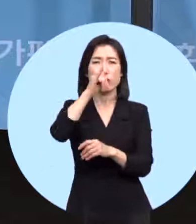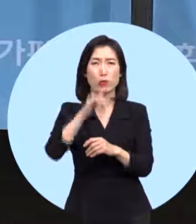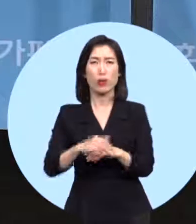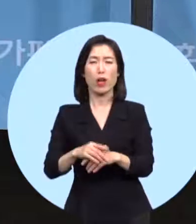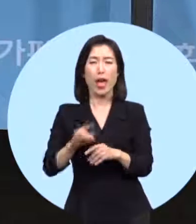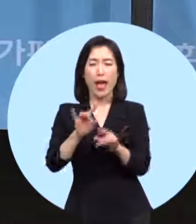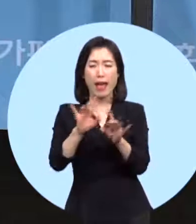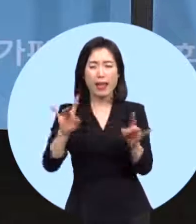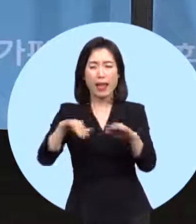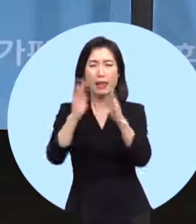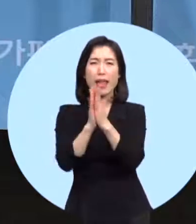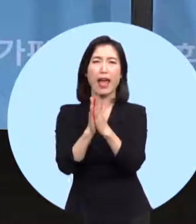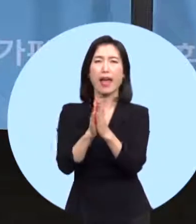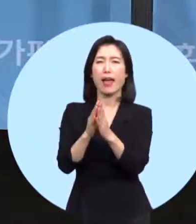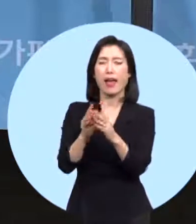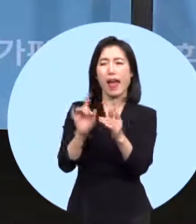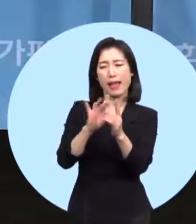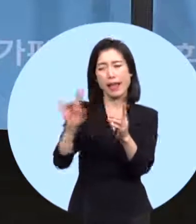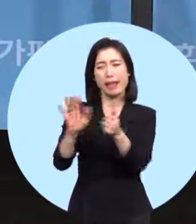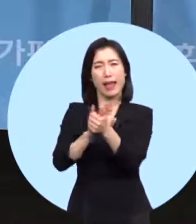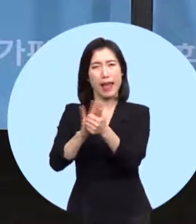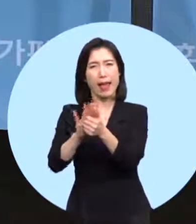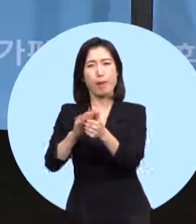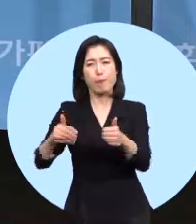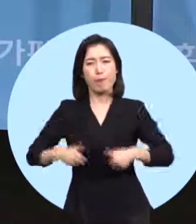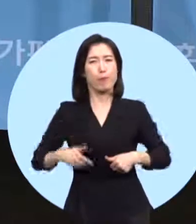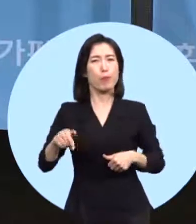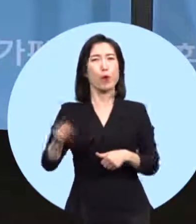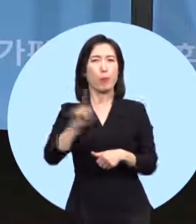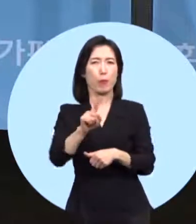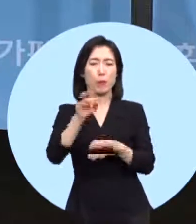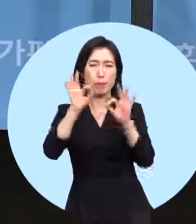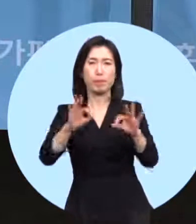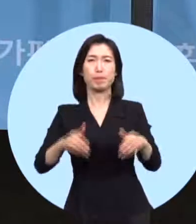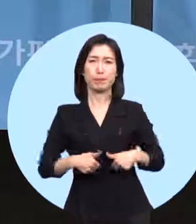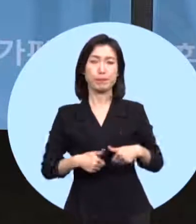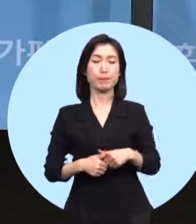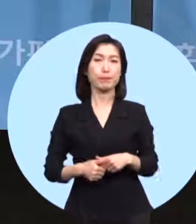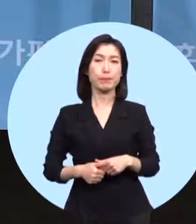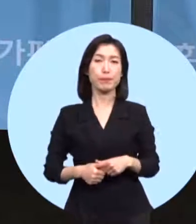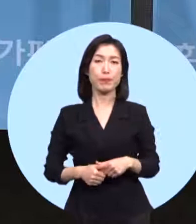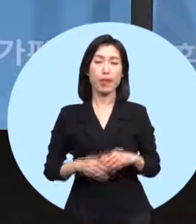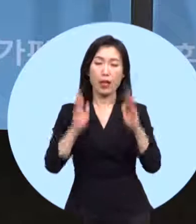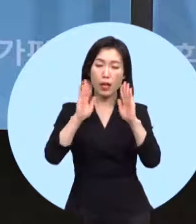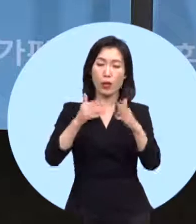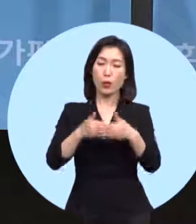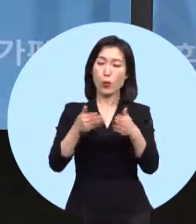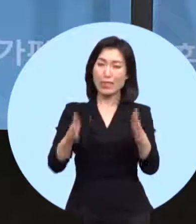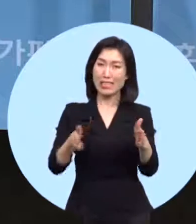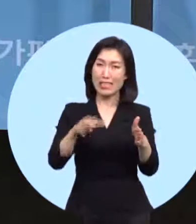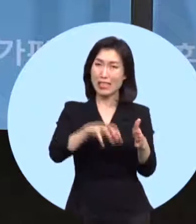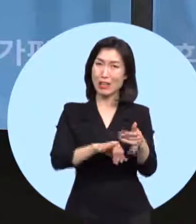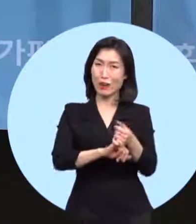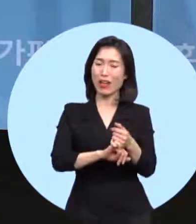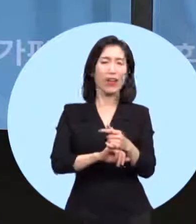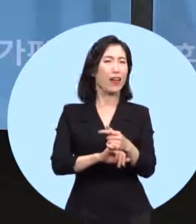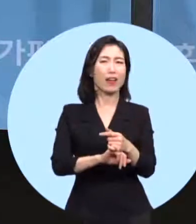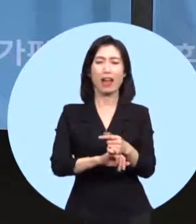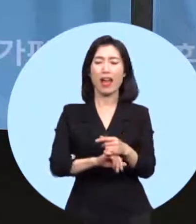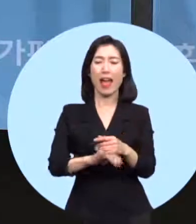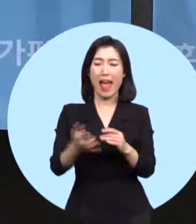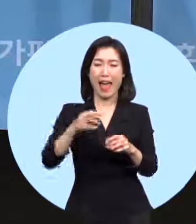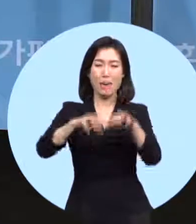학습, 또 형식적인 프로그램이나 어떤 교실이 아닌 마을, 아까 마을 얘기 많이